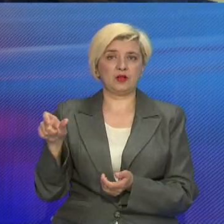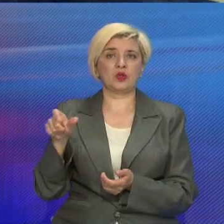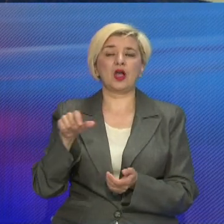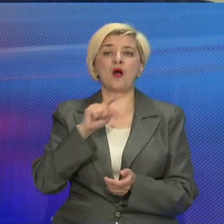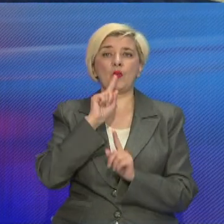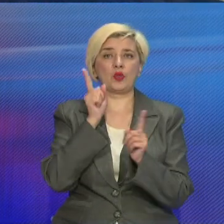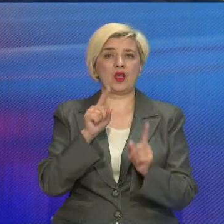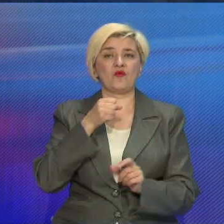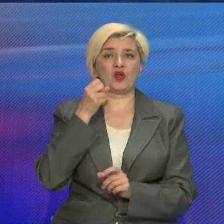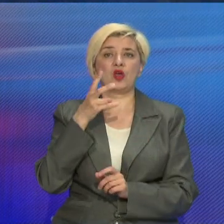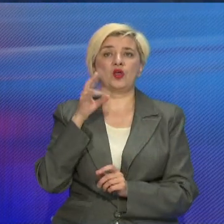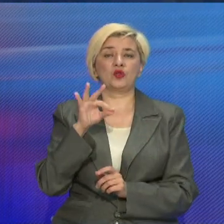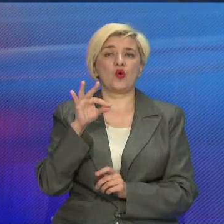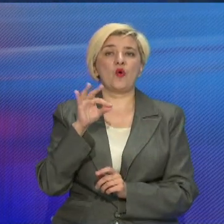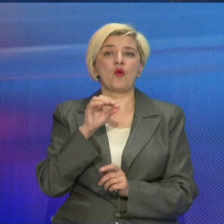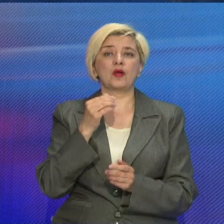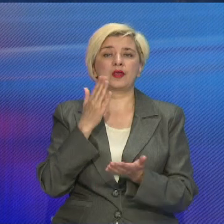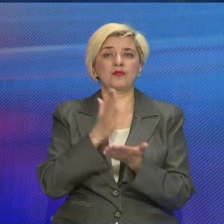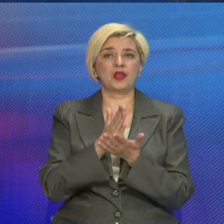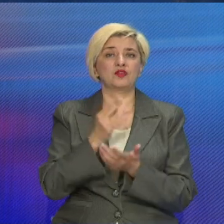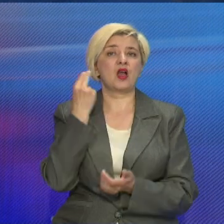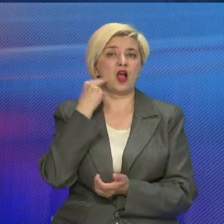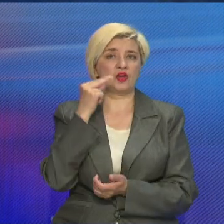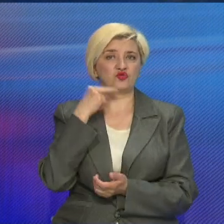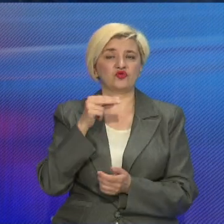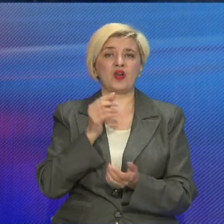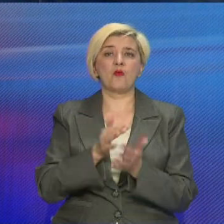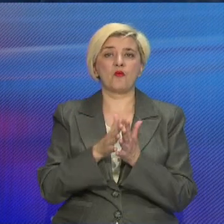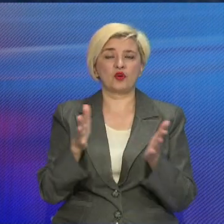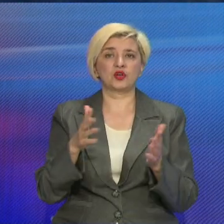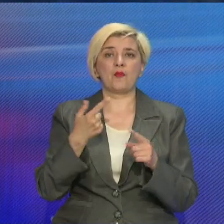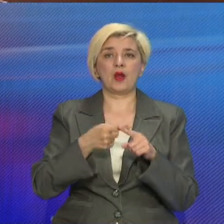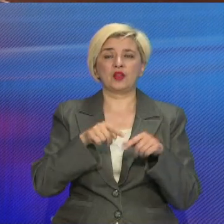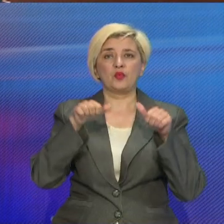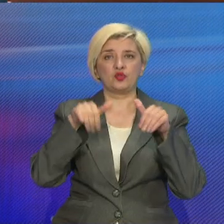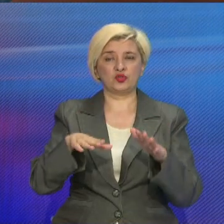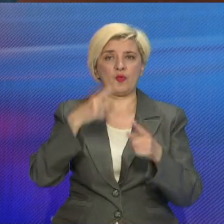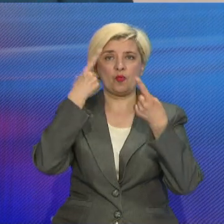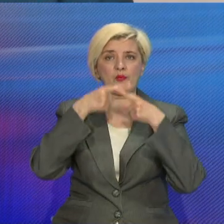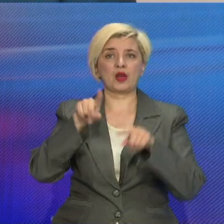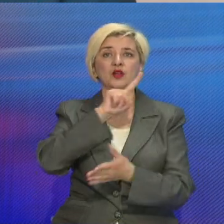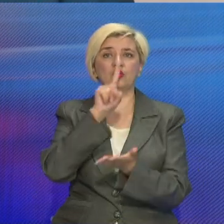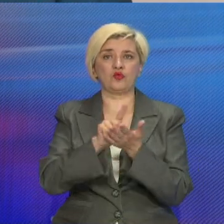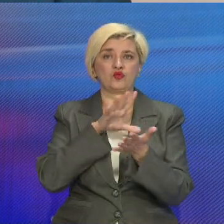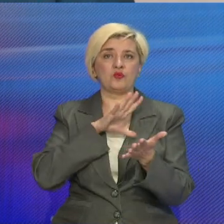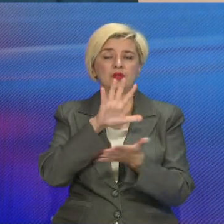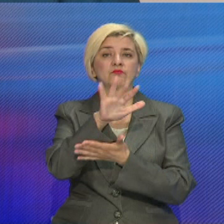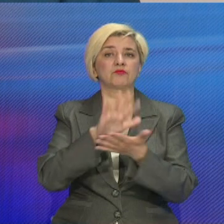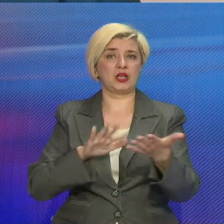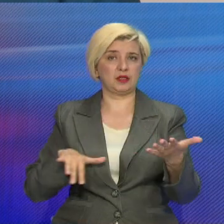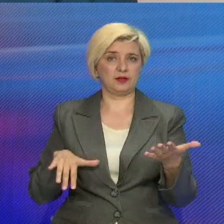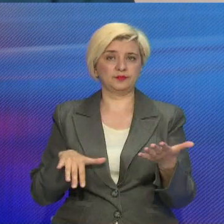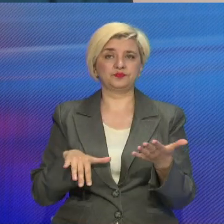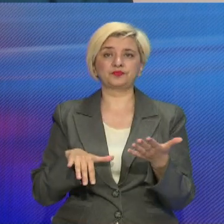носьбитов особливых якостей значно больше. Тому было принято решение, проект обовязково повинен иметь протяг. По словам